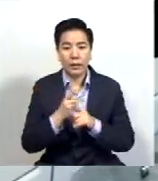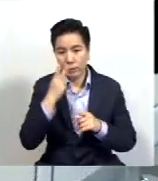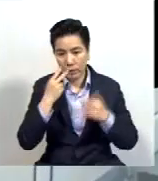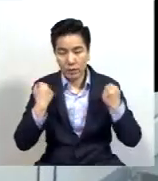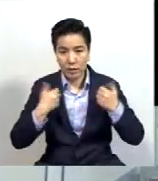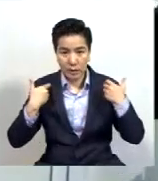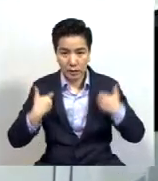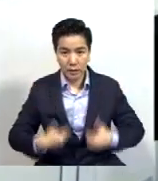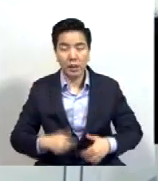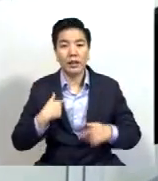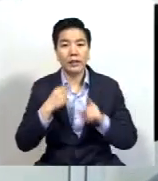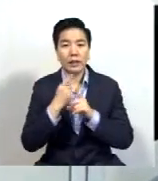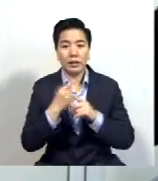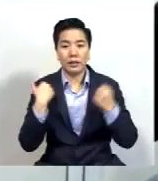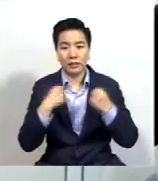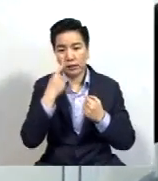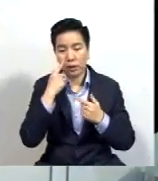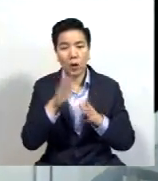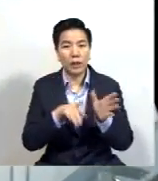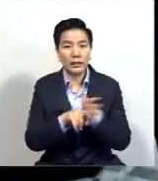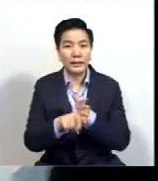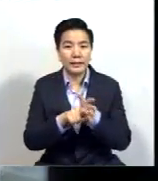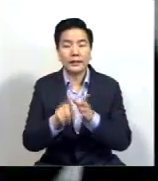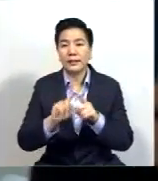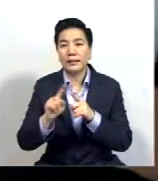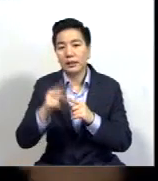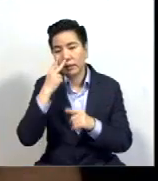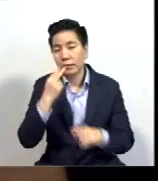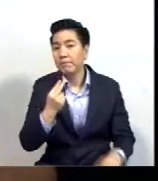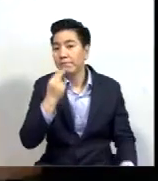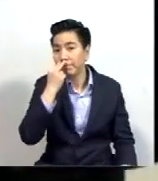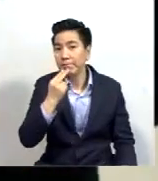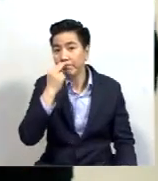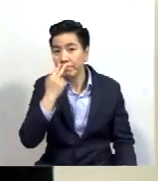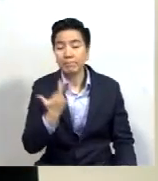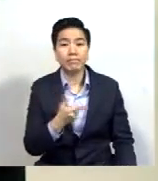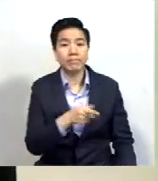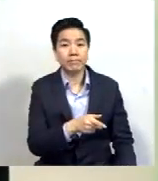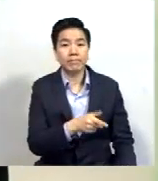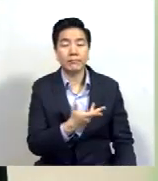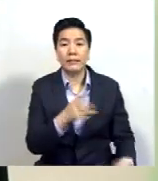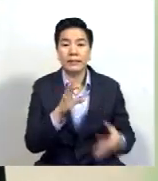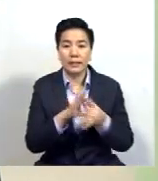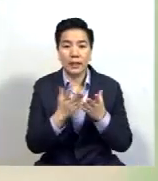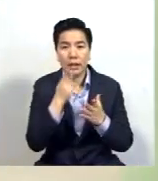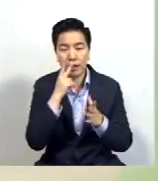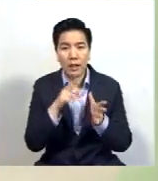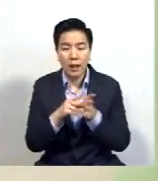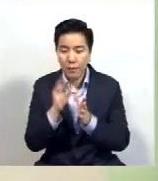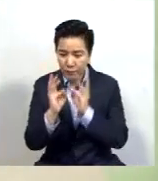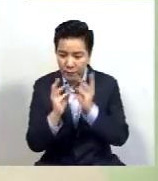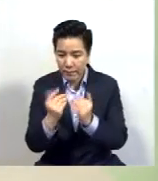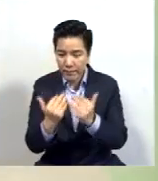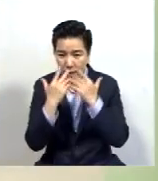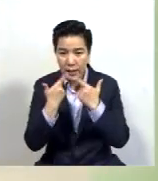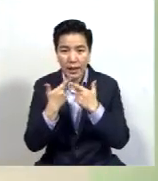ญของแต่ละประเภทของเชื้อโรคนะครับเช่นทางเดินหายใจการติดด้วยทางเดินหายใจการติดด้วยละอองฝอย